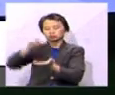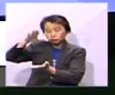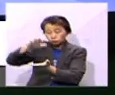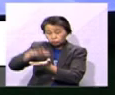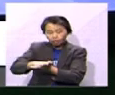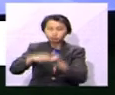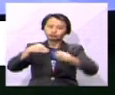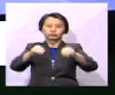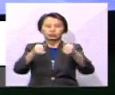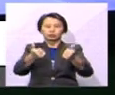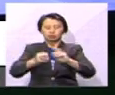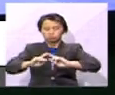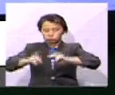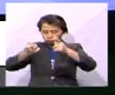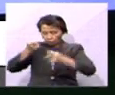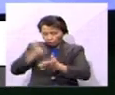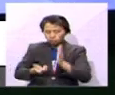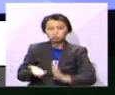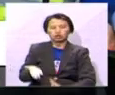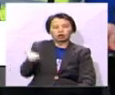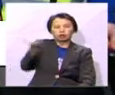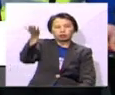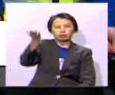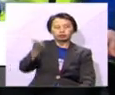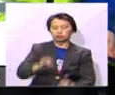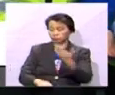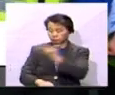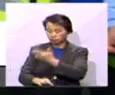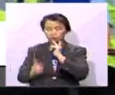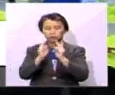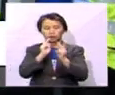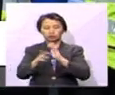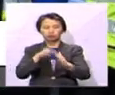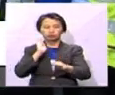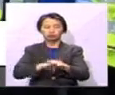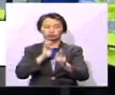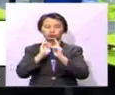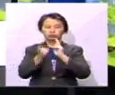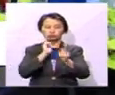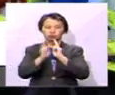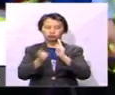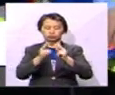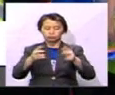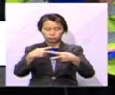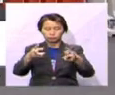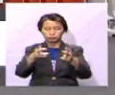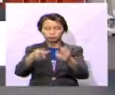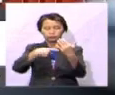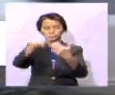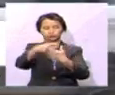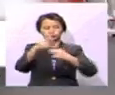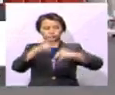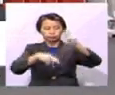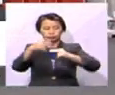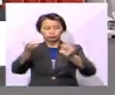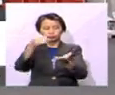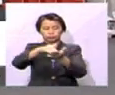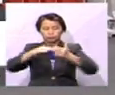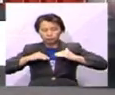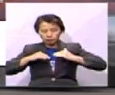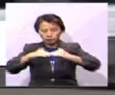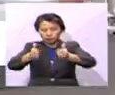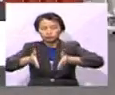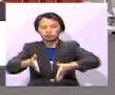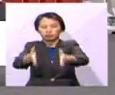seterusnya meningkatkan harga komoditi terbabit. Beliau berkata demikian semasa berucap merasmikan pelancaran projek membina semula jalan tersebut